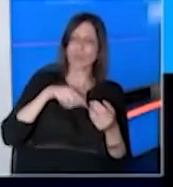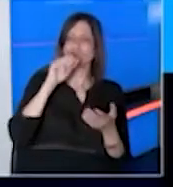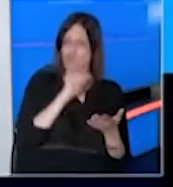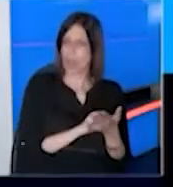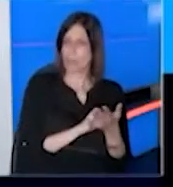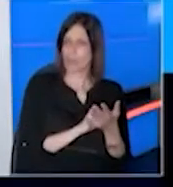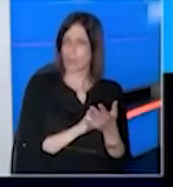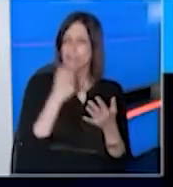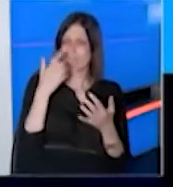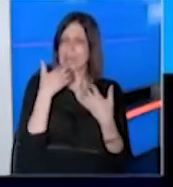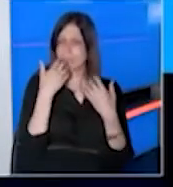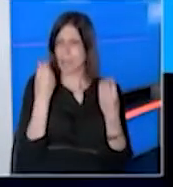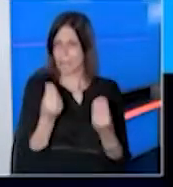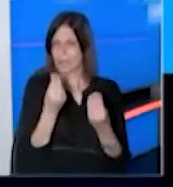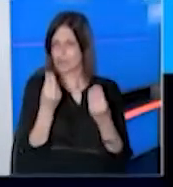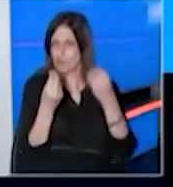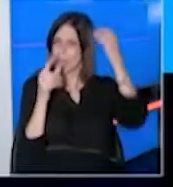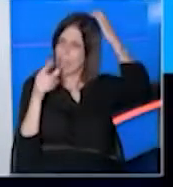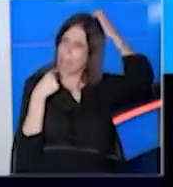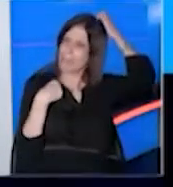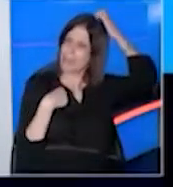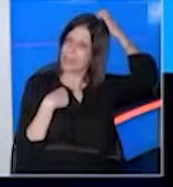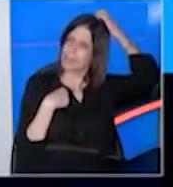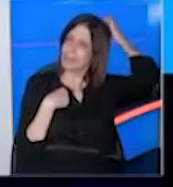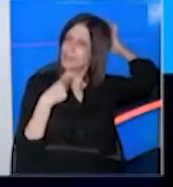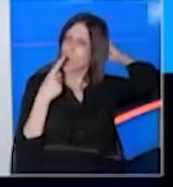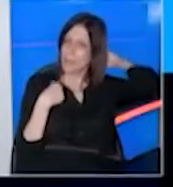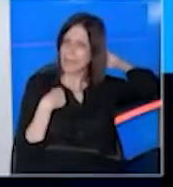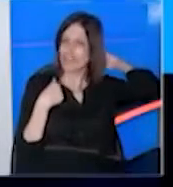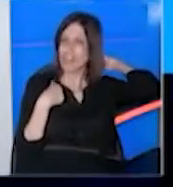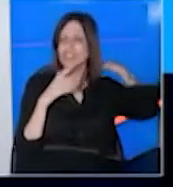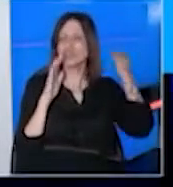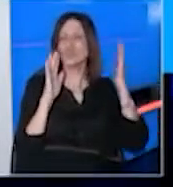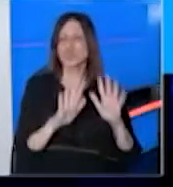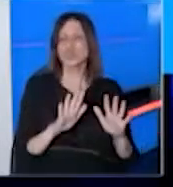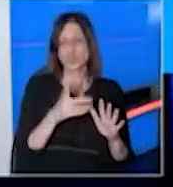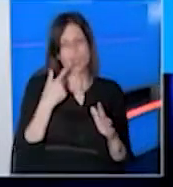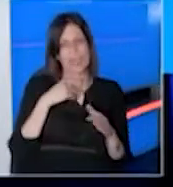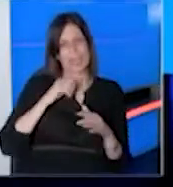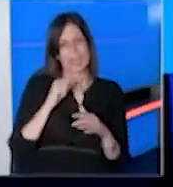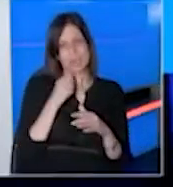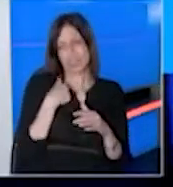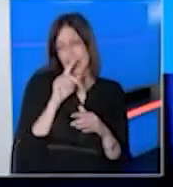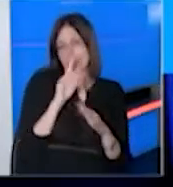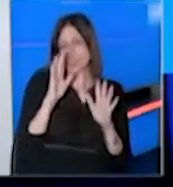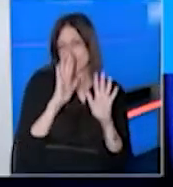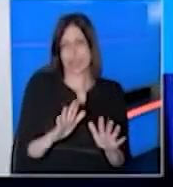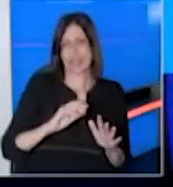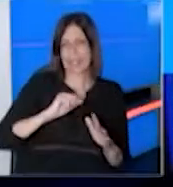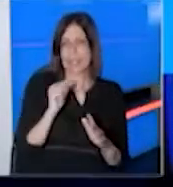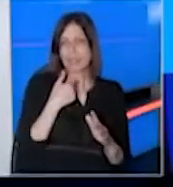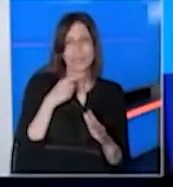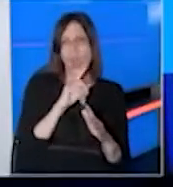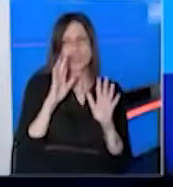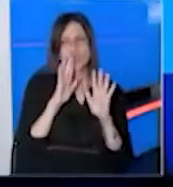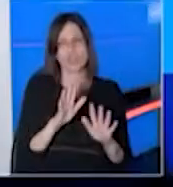רוצה להגיד את זה. ואני אסביר לך משהו, תראה. ואתה אמרת לי שאומרים עליי שאני שונא קיבוצים. אני לא שונא קיבוצים. אני לא שונא אף אחד. אמרתי,